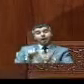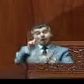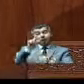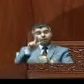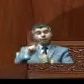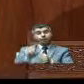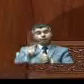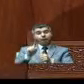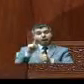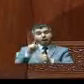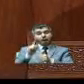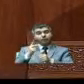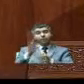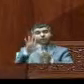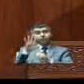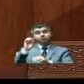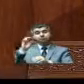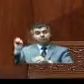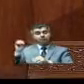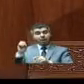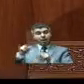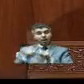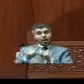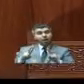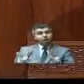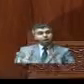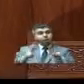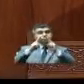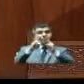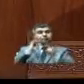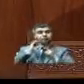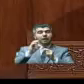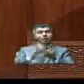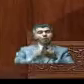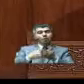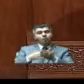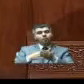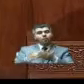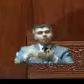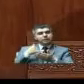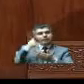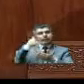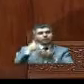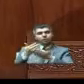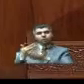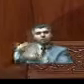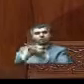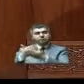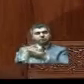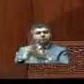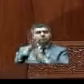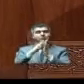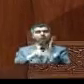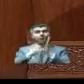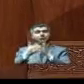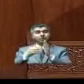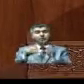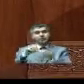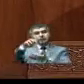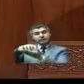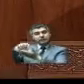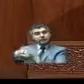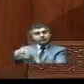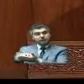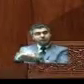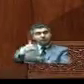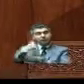المحتملة. تهيئة 900 مزول مروحية المعبأة لهذه الغاية والتابعة